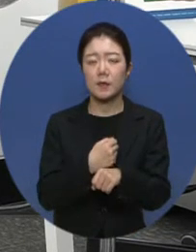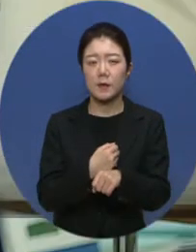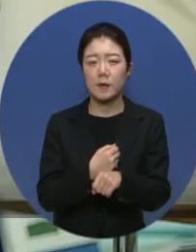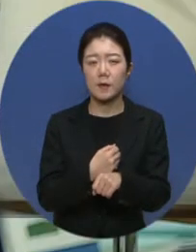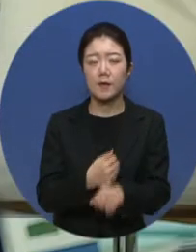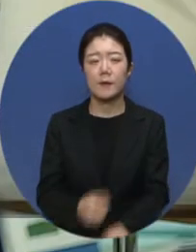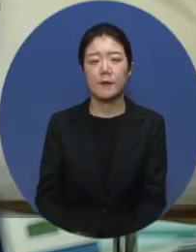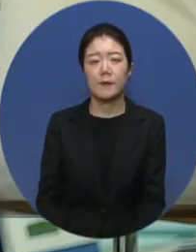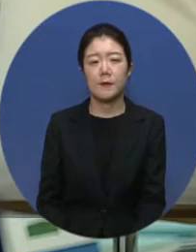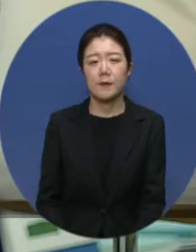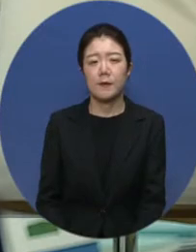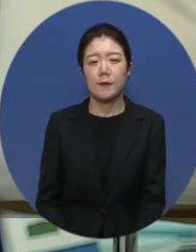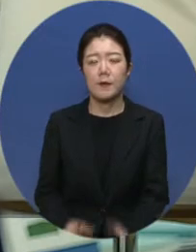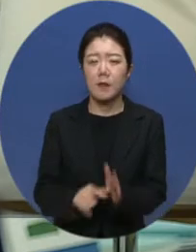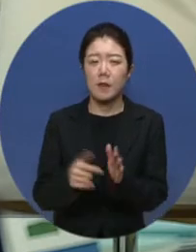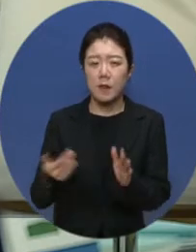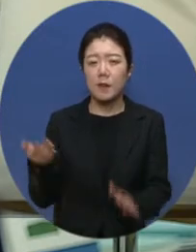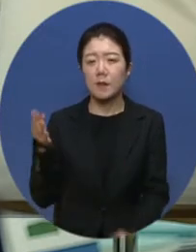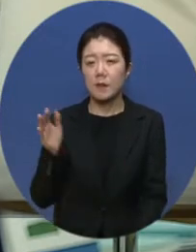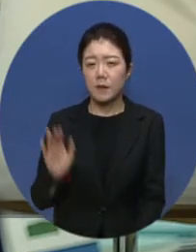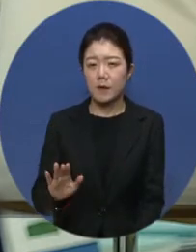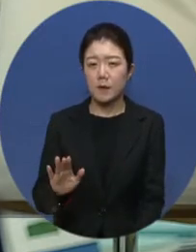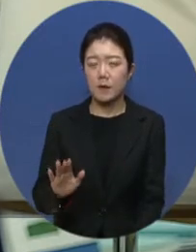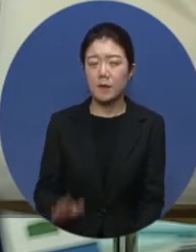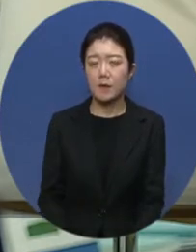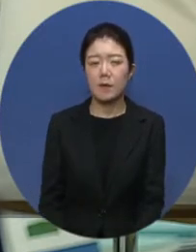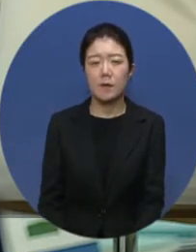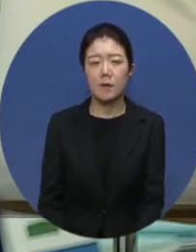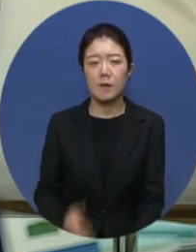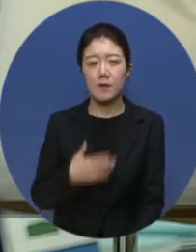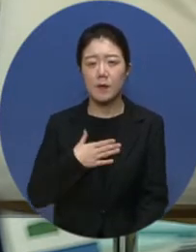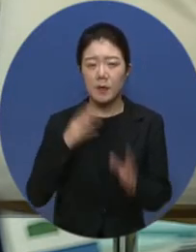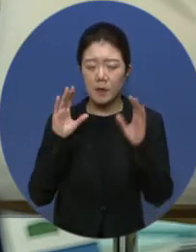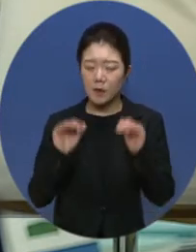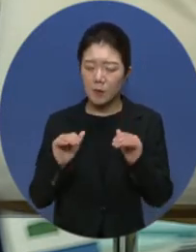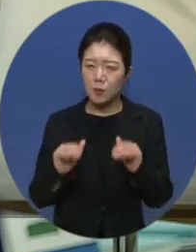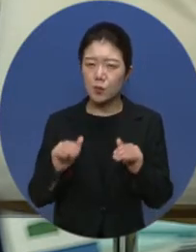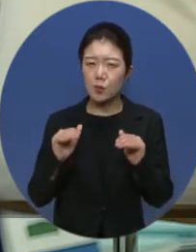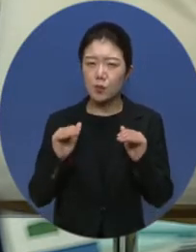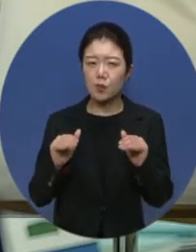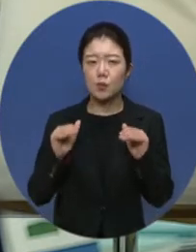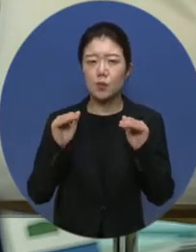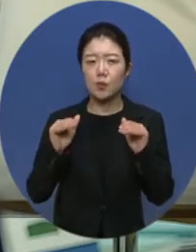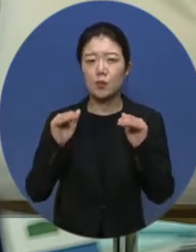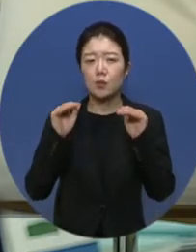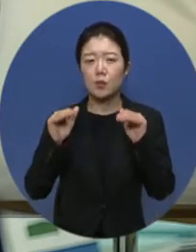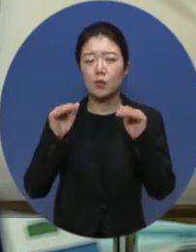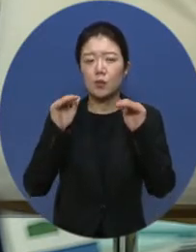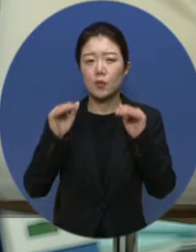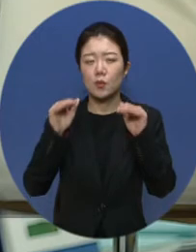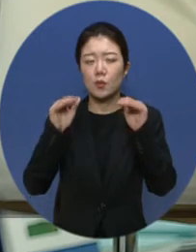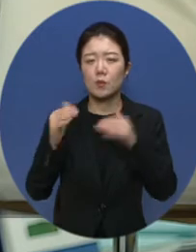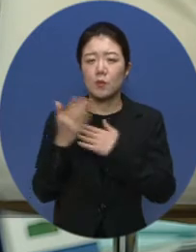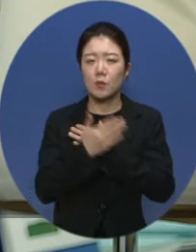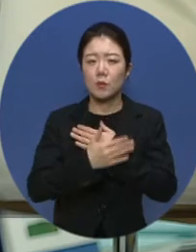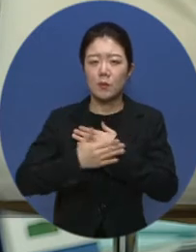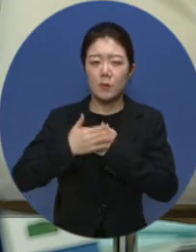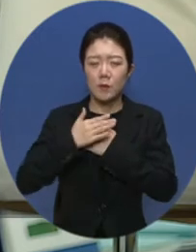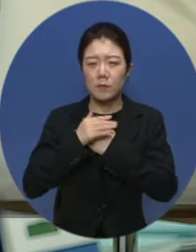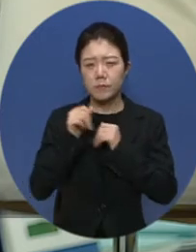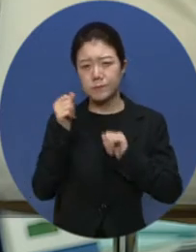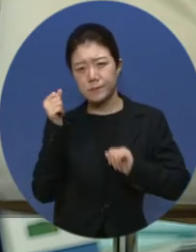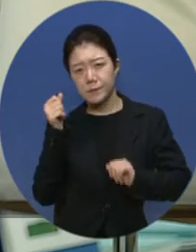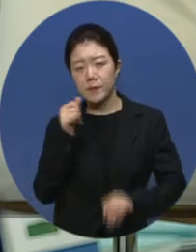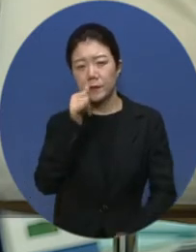보니까 그게 지나가고 있었는데 저희 아이가 점점 이제 자라면서 이렇게 몸이